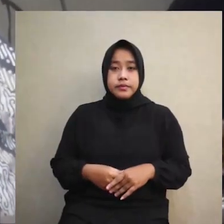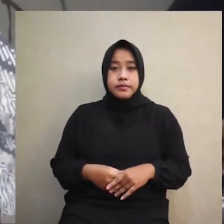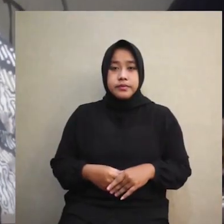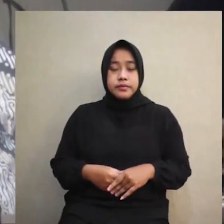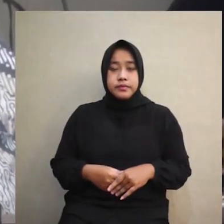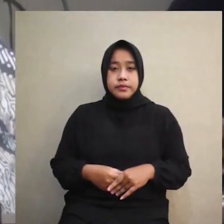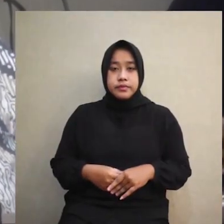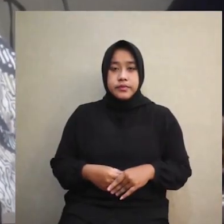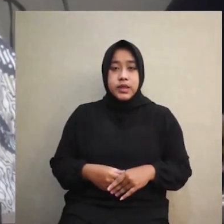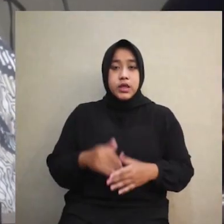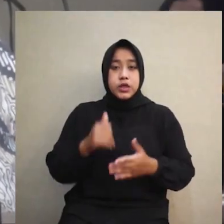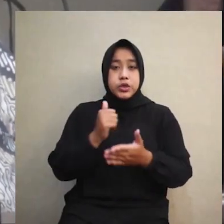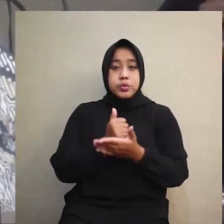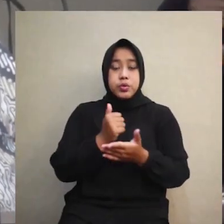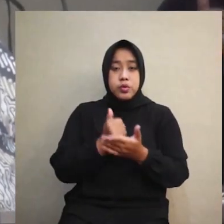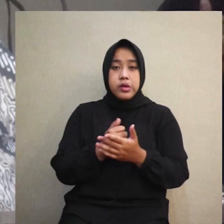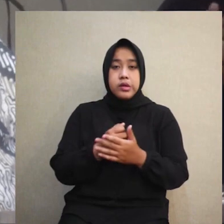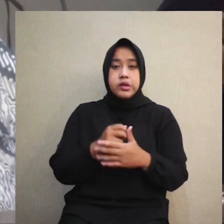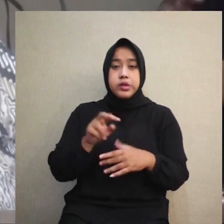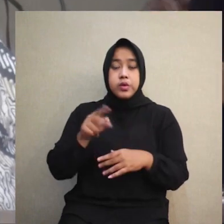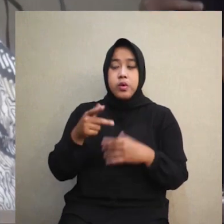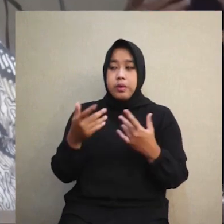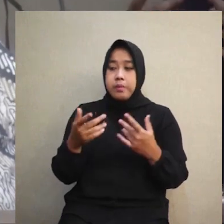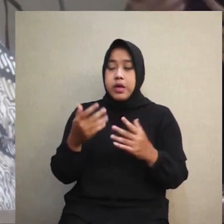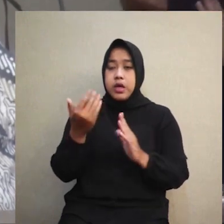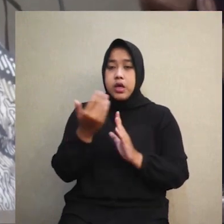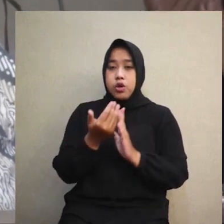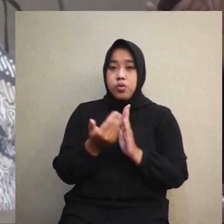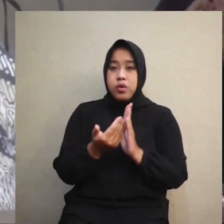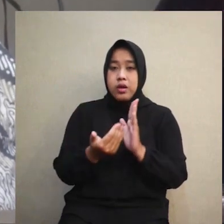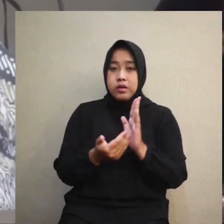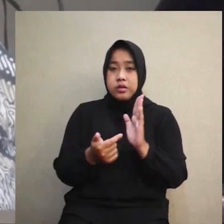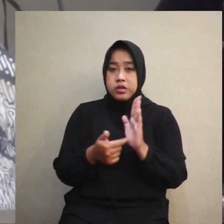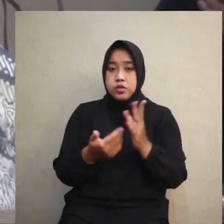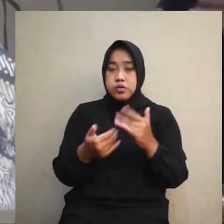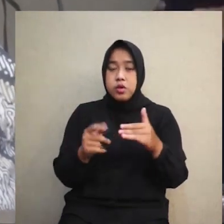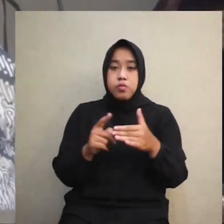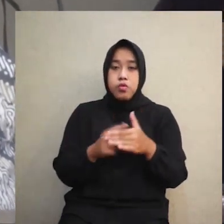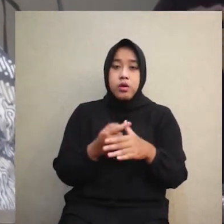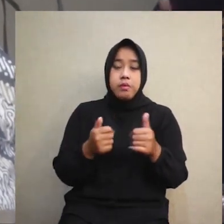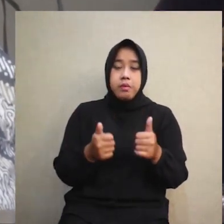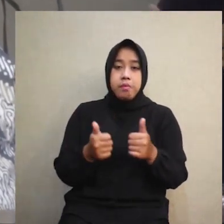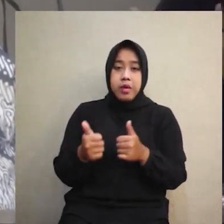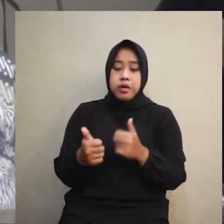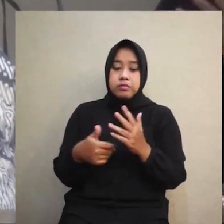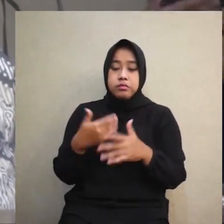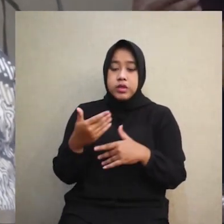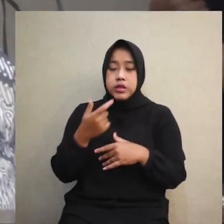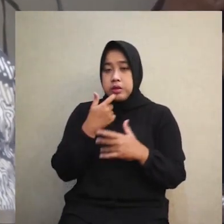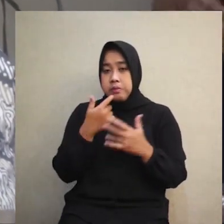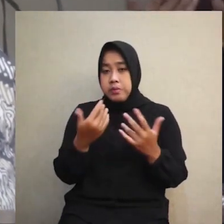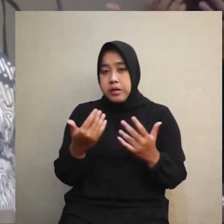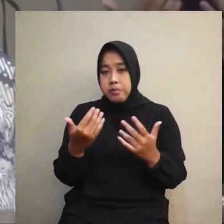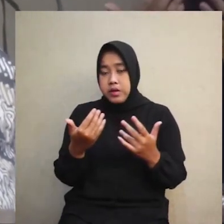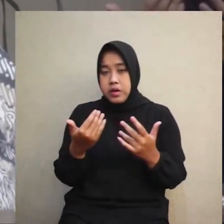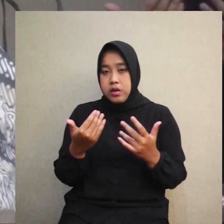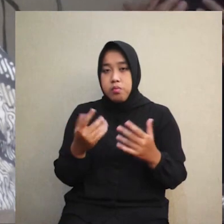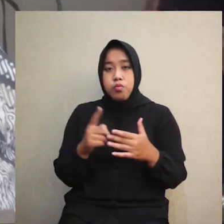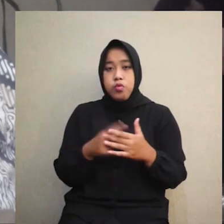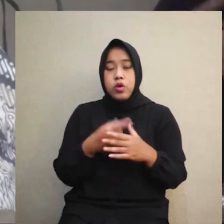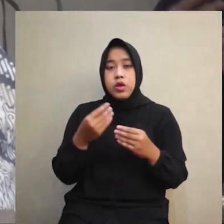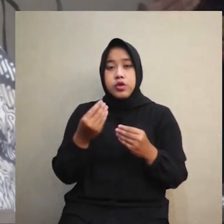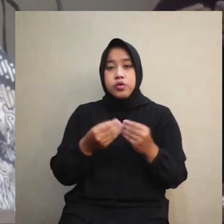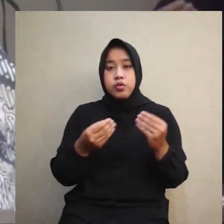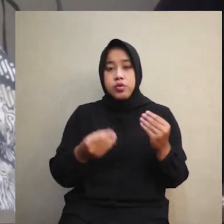Jadi sebenarnya di luar apa namanya regulasi yang sudah mulai membaik itu kemudian bagaimana itu diturunkan